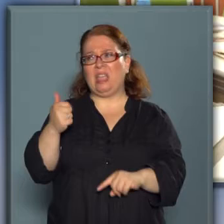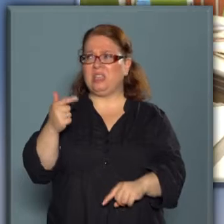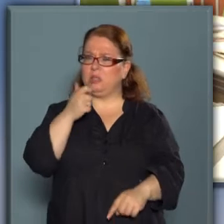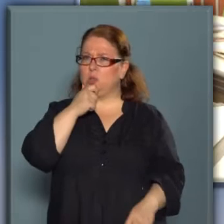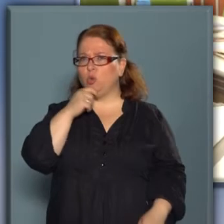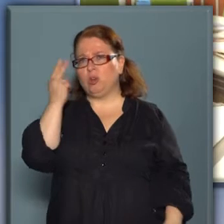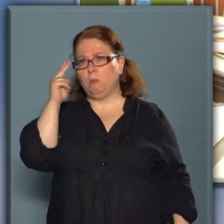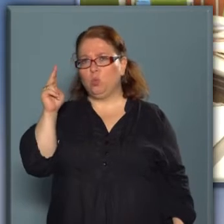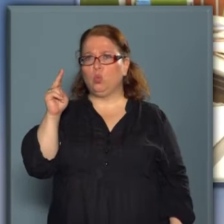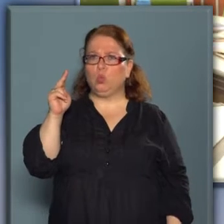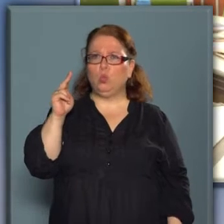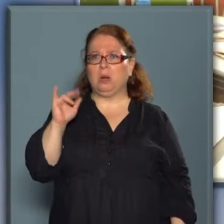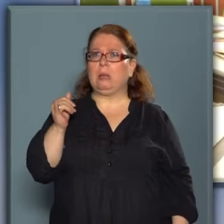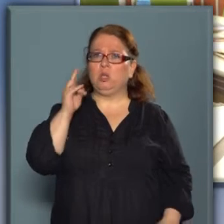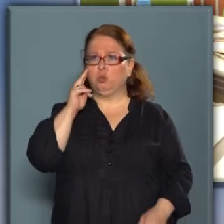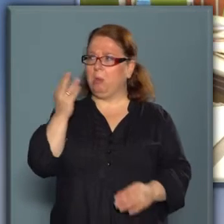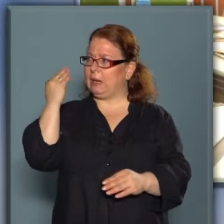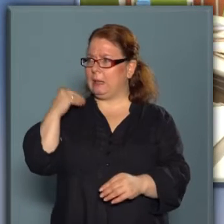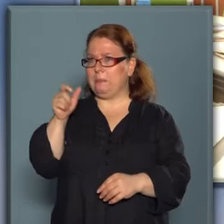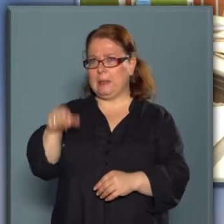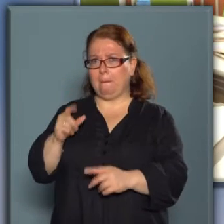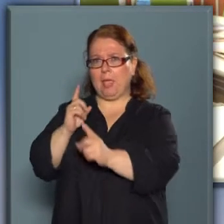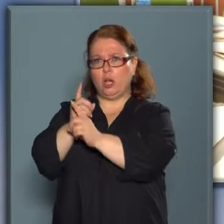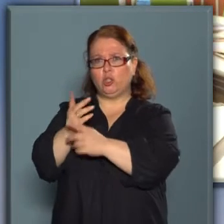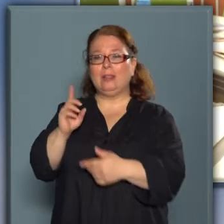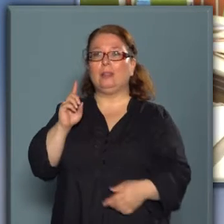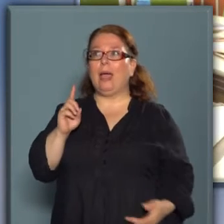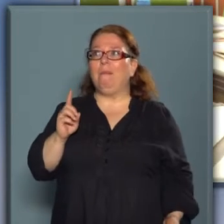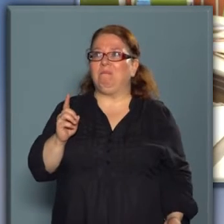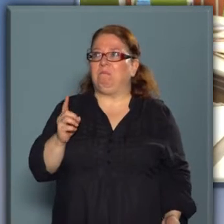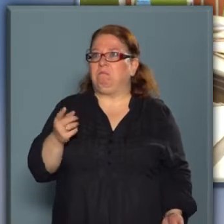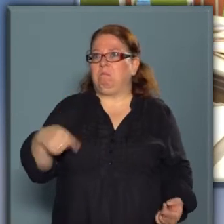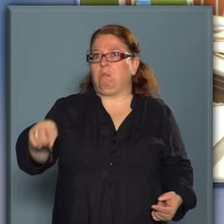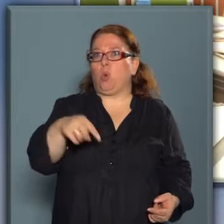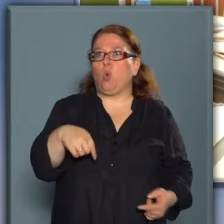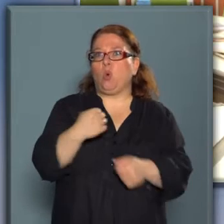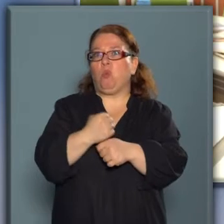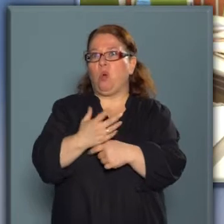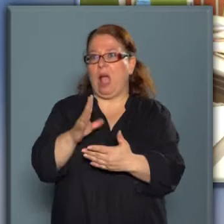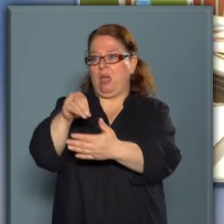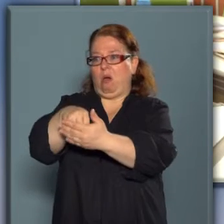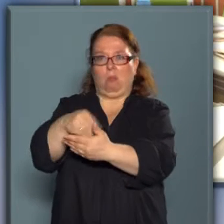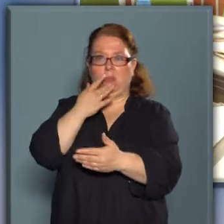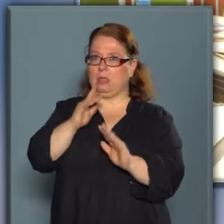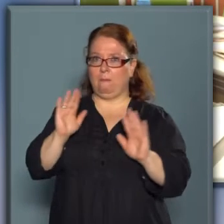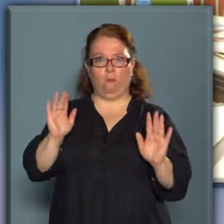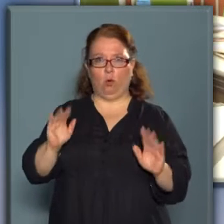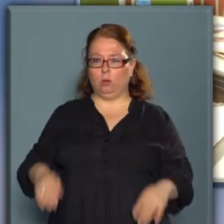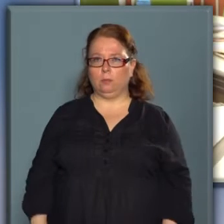egy-két idősebb urat ismertem személyesen, de így a kör munkájában nem kapcsolódtam